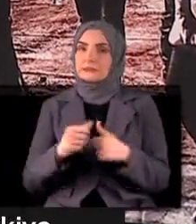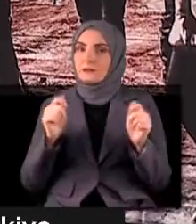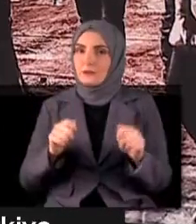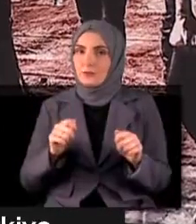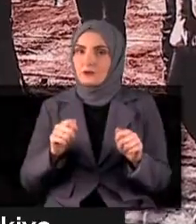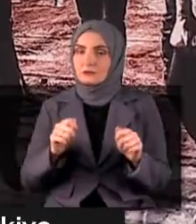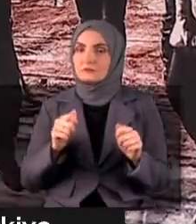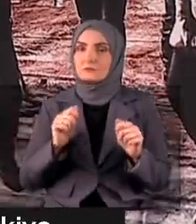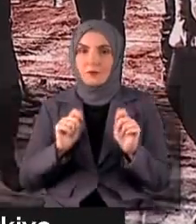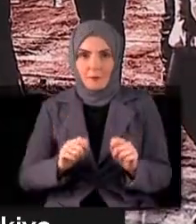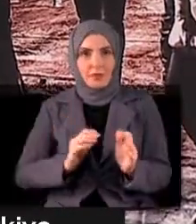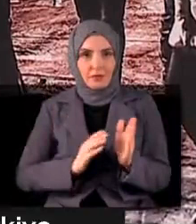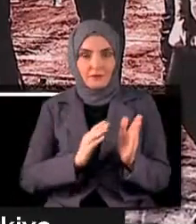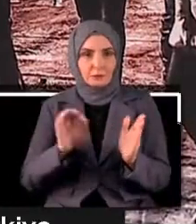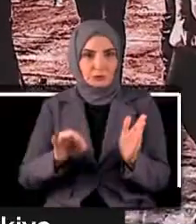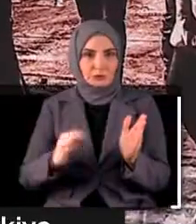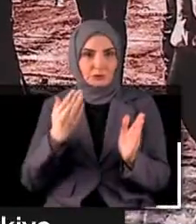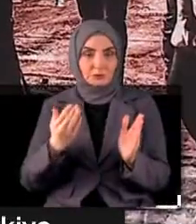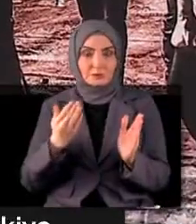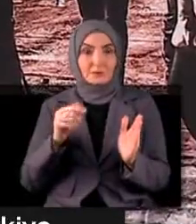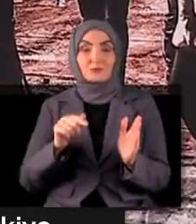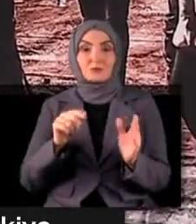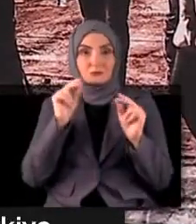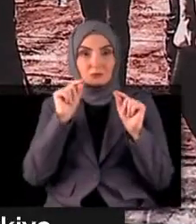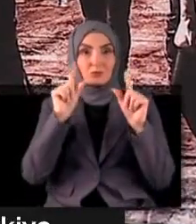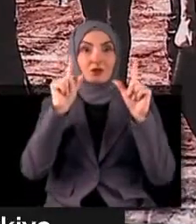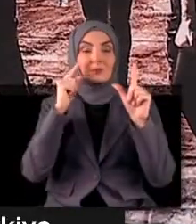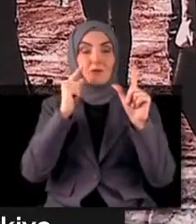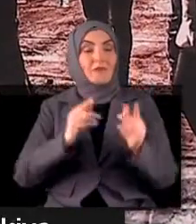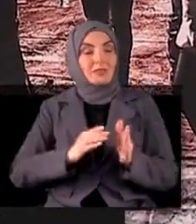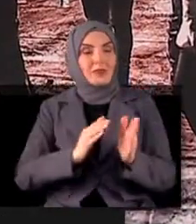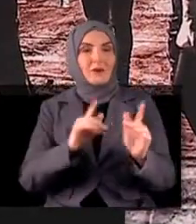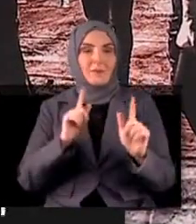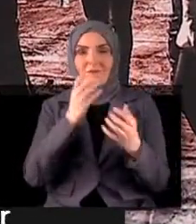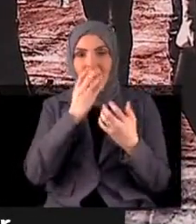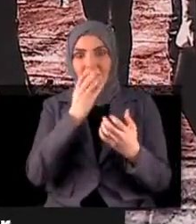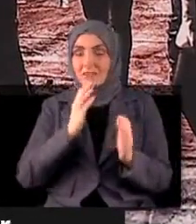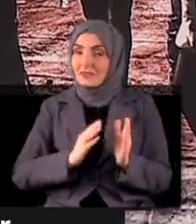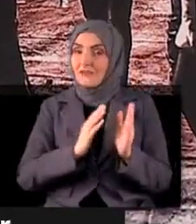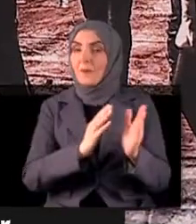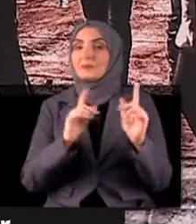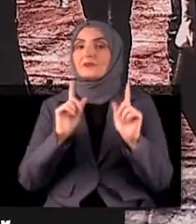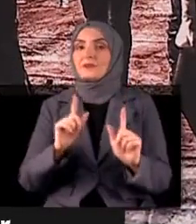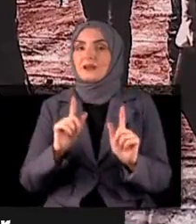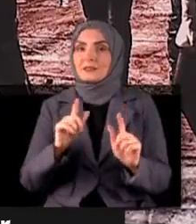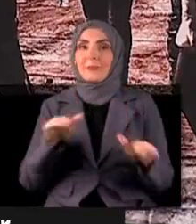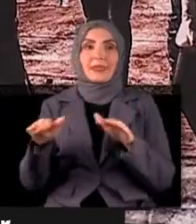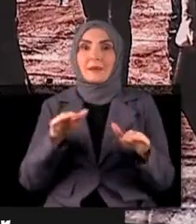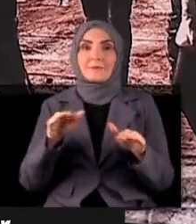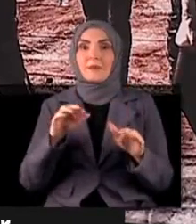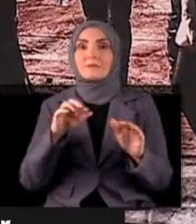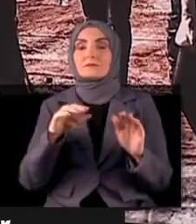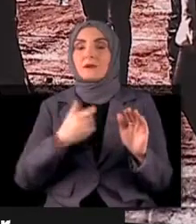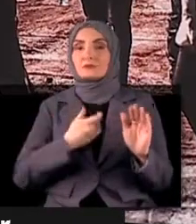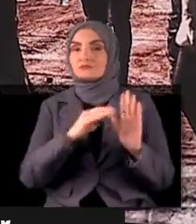Ama dediğimiz gibi devam etmeli bu uyanış ve fedakarlık. Deprem yönetmeliği mi, yasa mı, kent bilinci mi, şehir planı